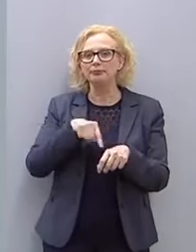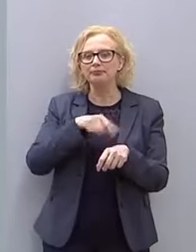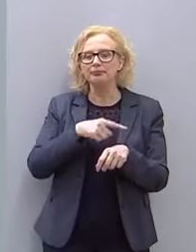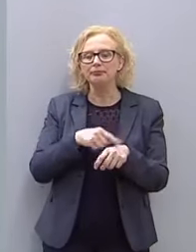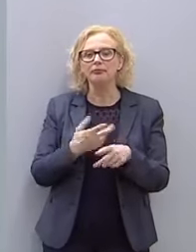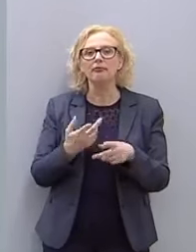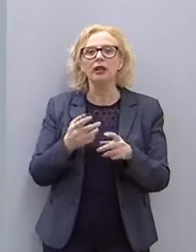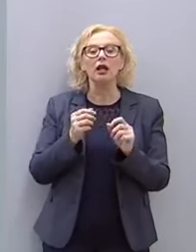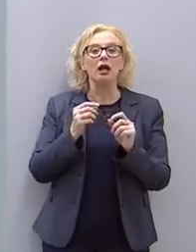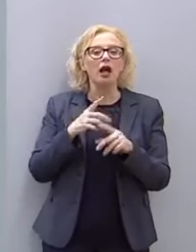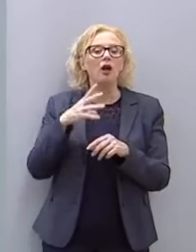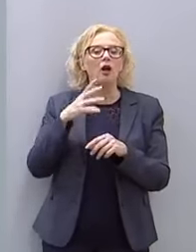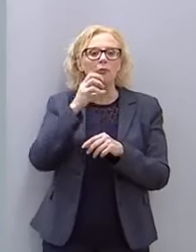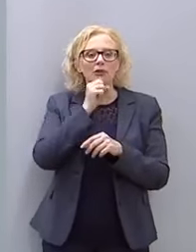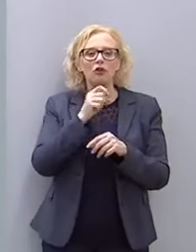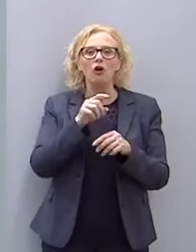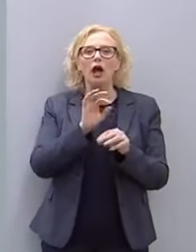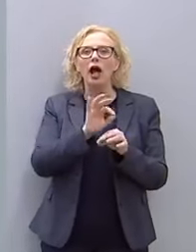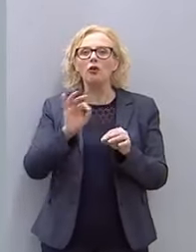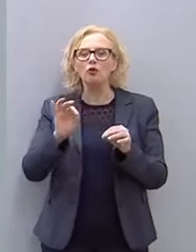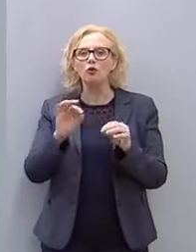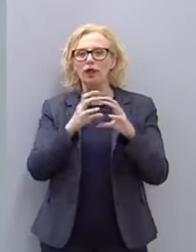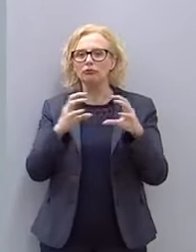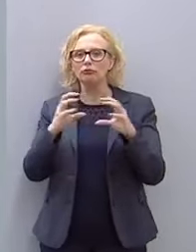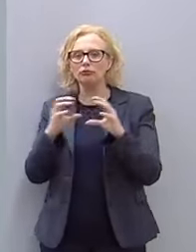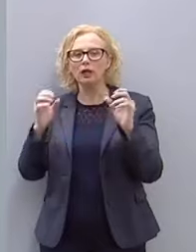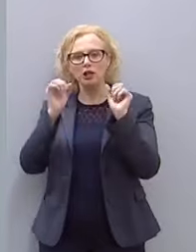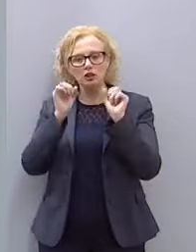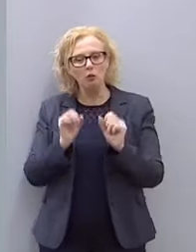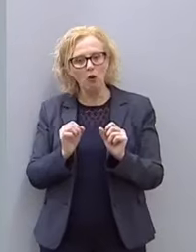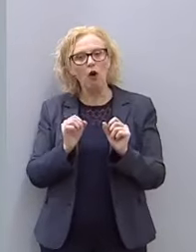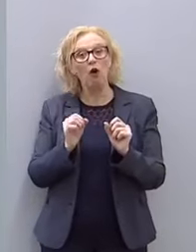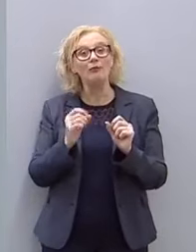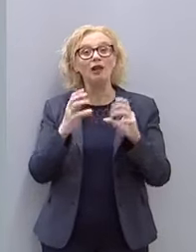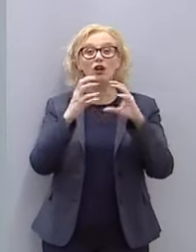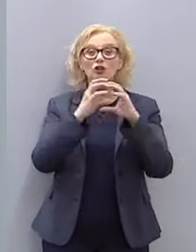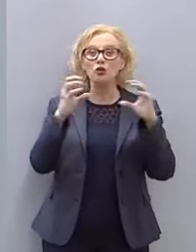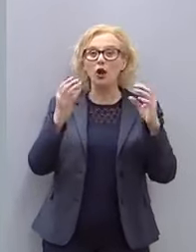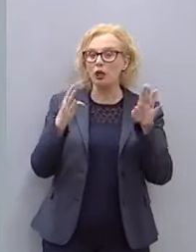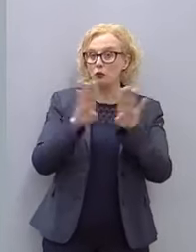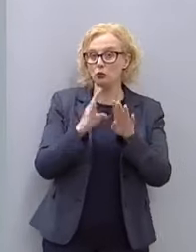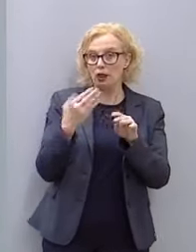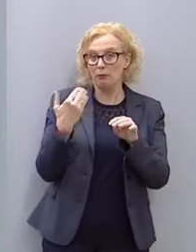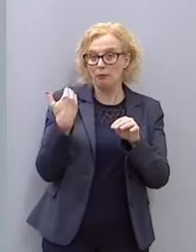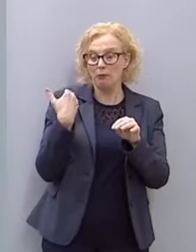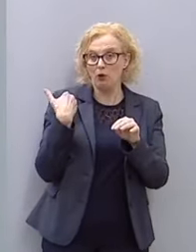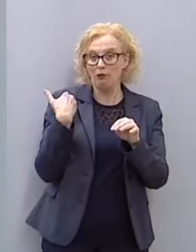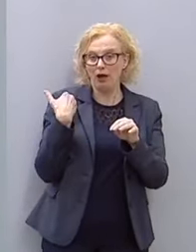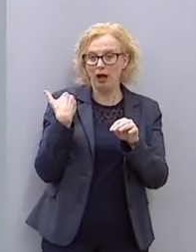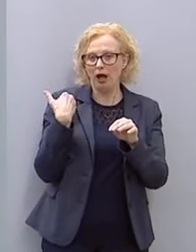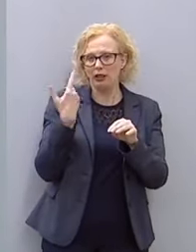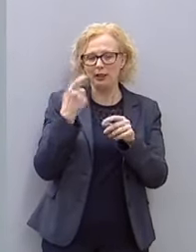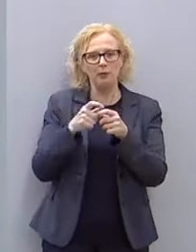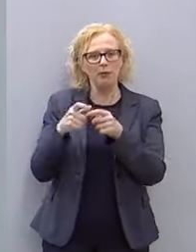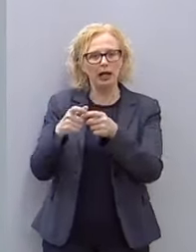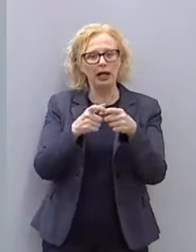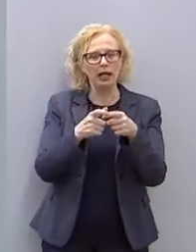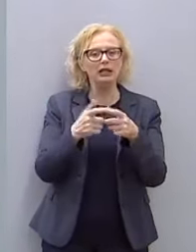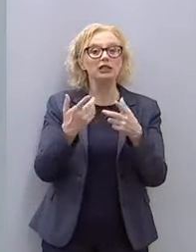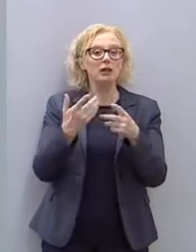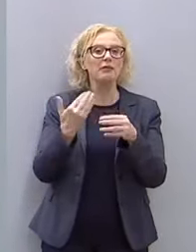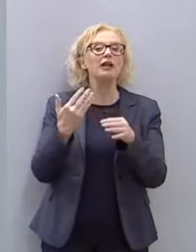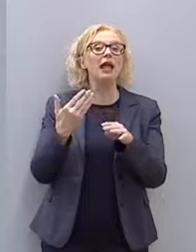si potrebbe anche pensare di riaprire qualche scuola chiusa da poco in qualche in qualche paese anche per evitare lo